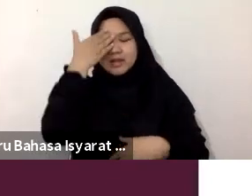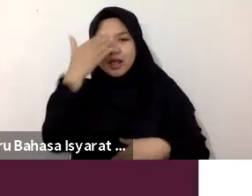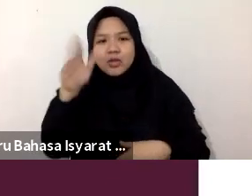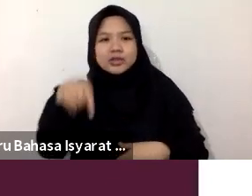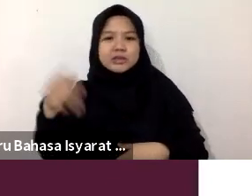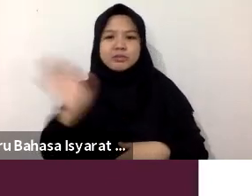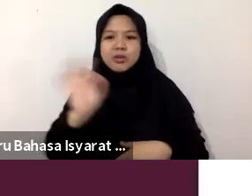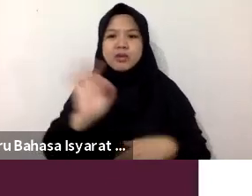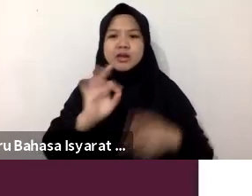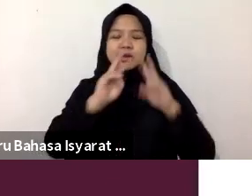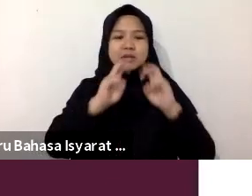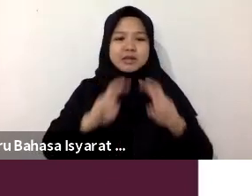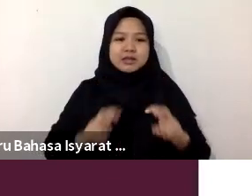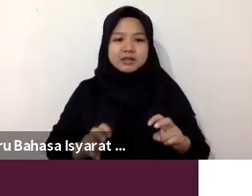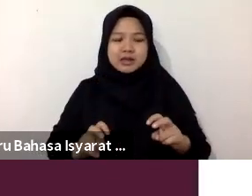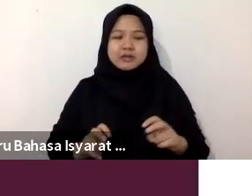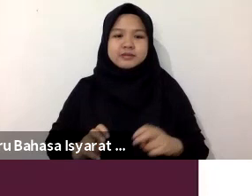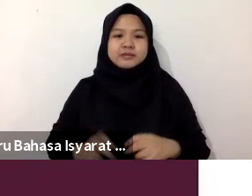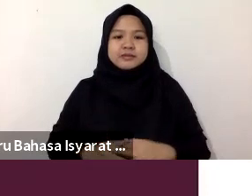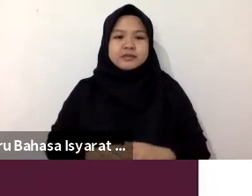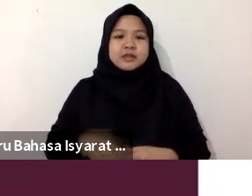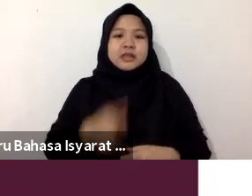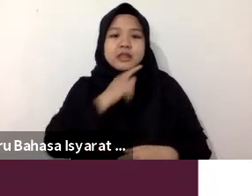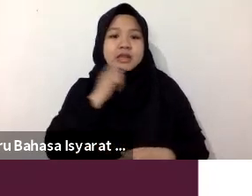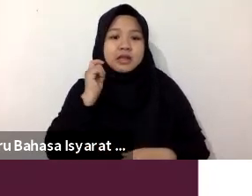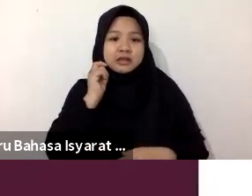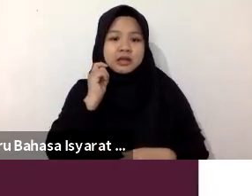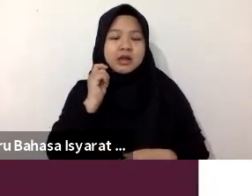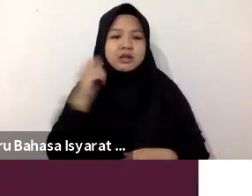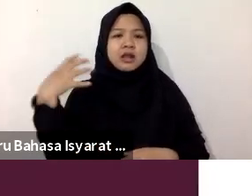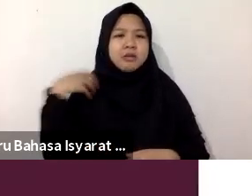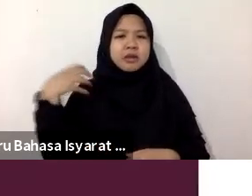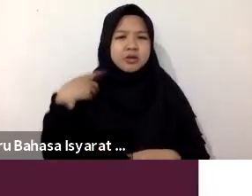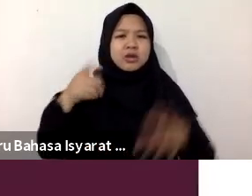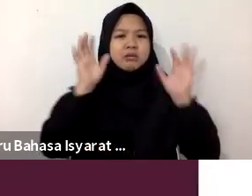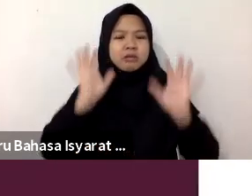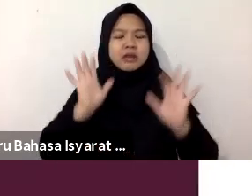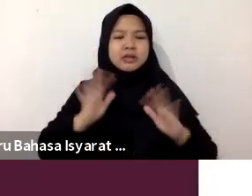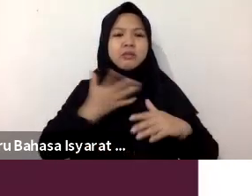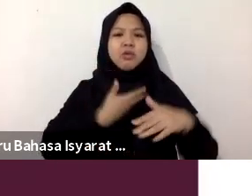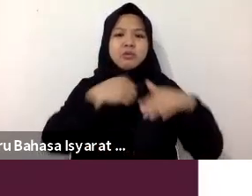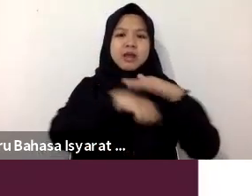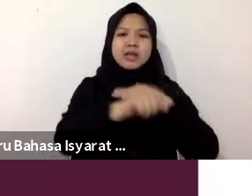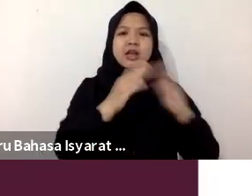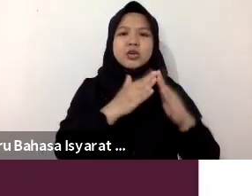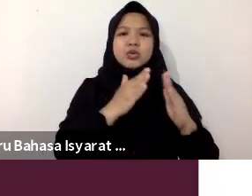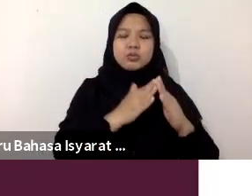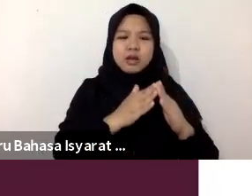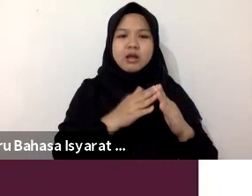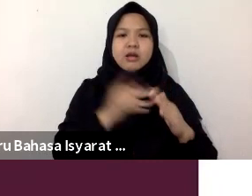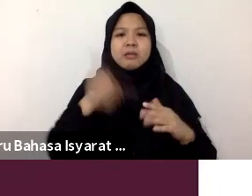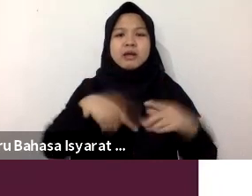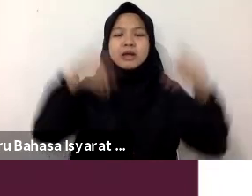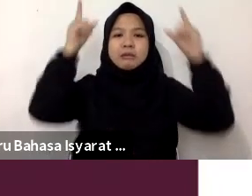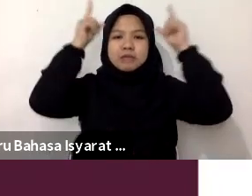ada penelitian, karena ini di Amerika, ternyata di Amerika pun banyak yang memilih lahir di rumah gitu, dan memanggil bidan karena dia takut